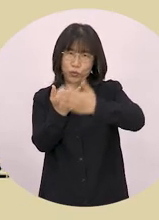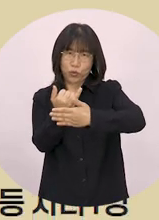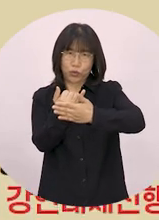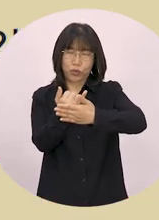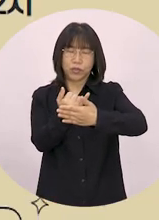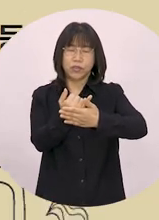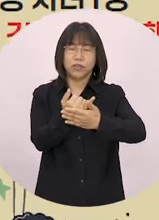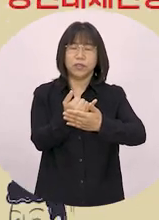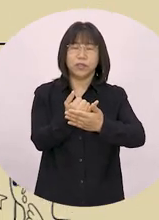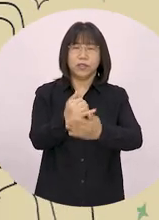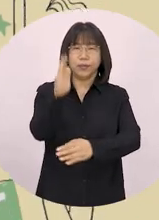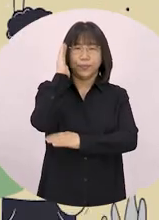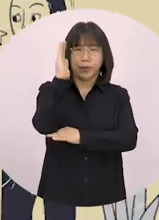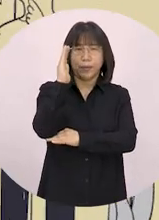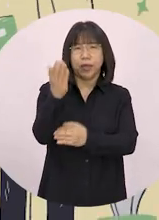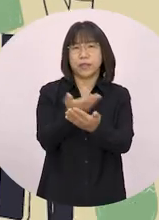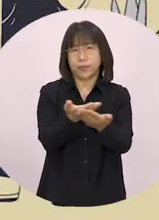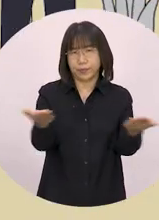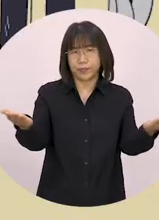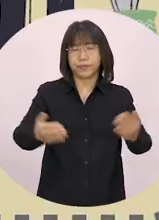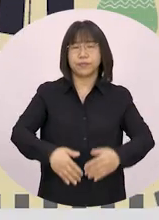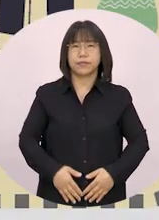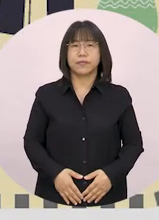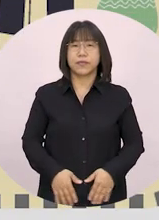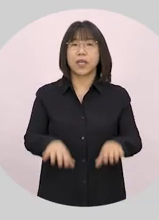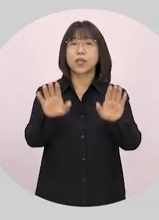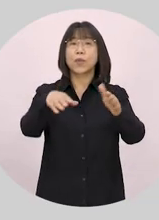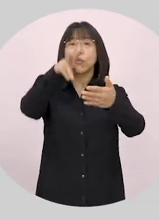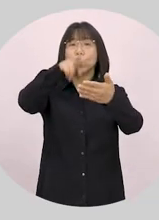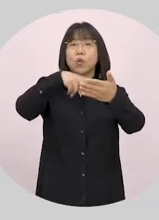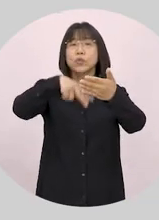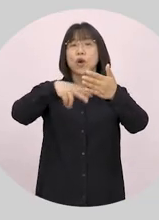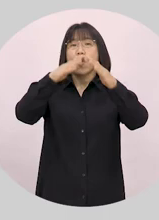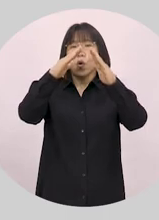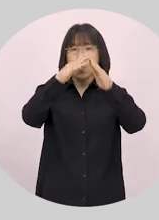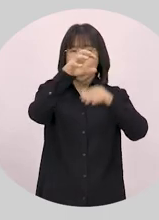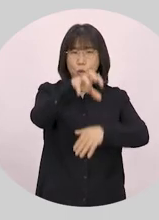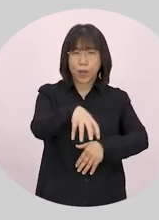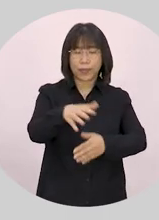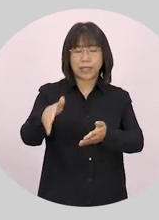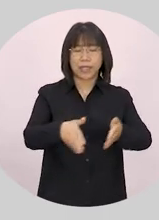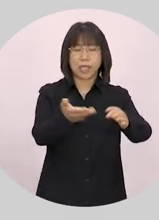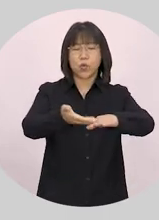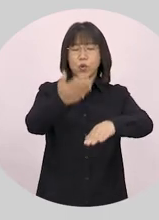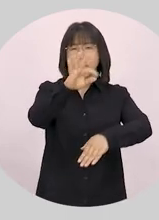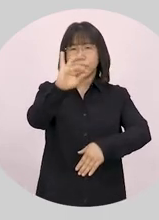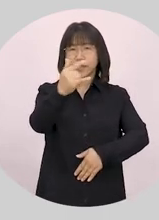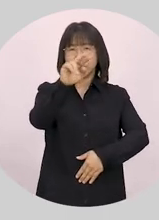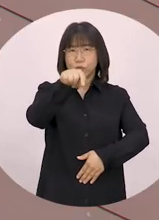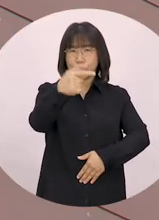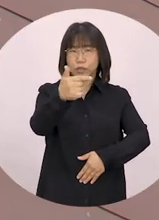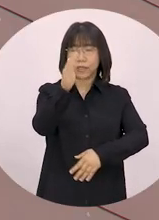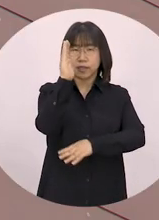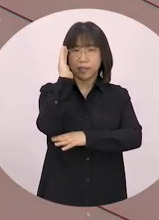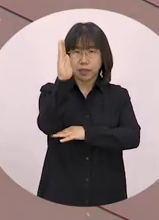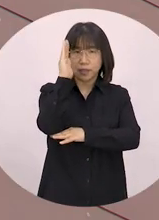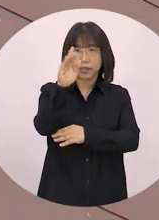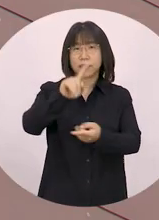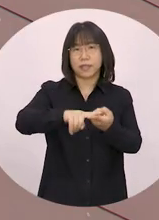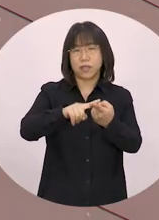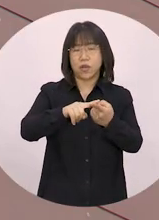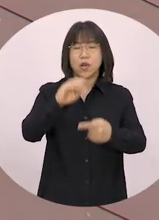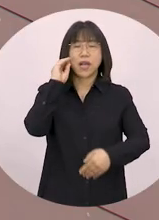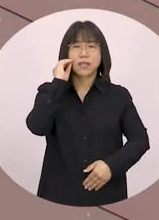책과 유튜브로 하는 미디어 리터러시 교육 등이 진행될 예정입니다. 이번 도서관 길 위에 인문학 강좌에